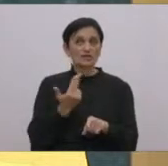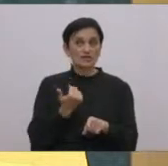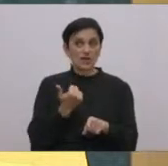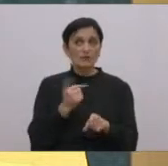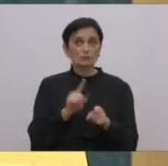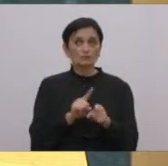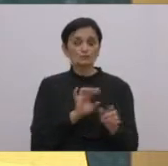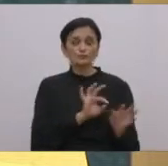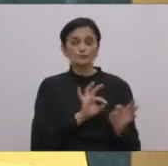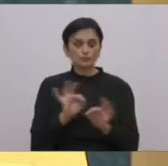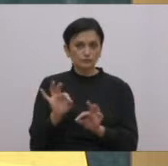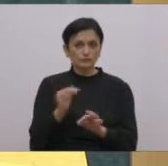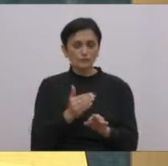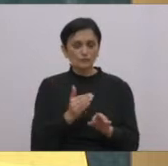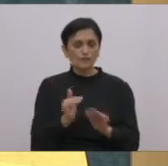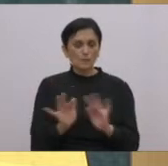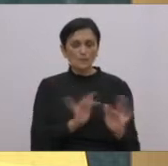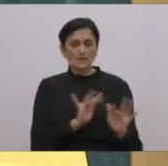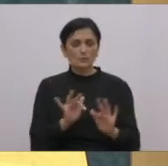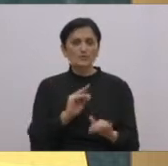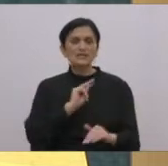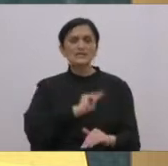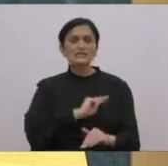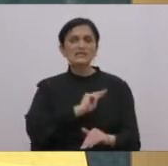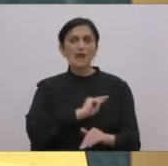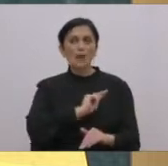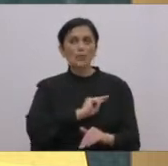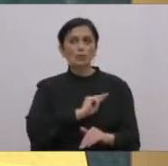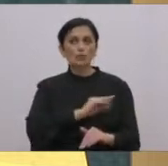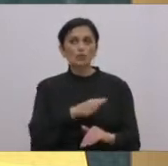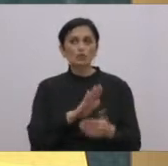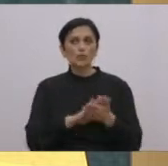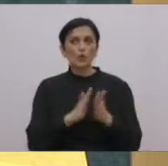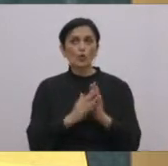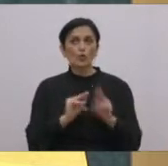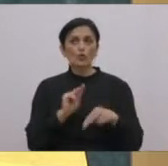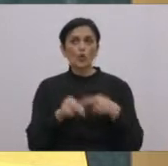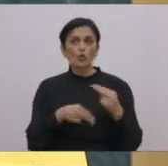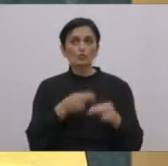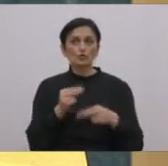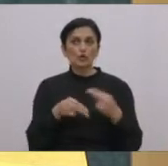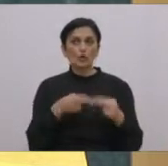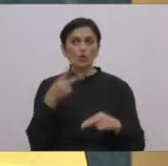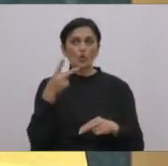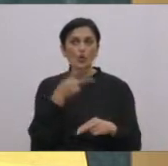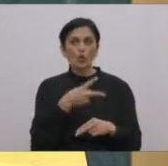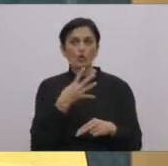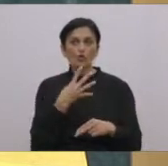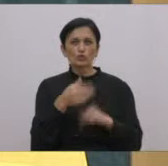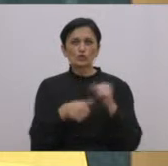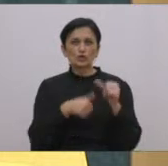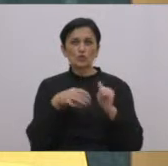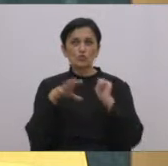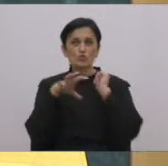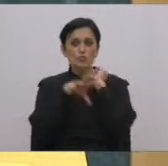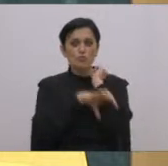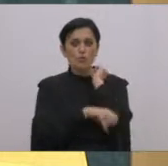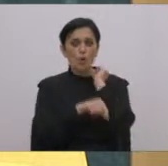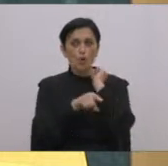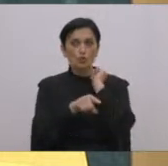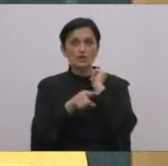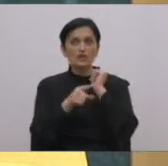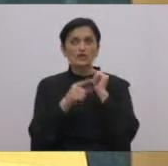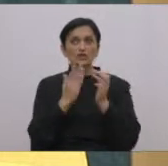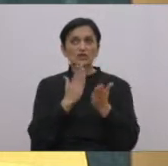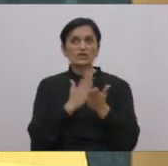აქაც ინტენსიურად მიმდინარეობს სამუშაოები. კონტრაქტით 2024 წლის ბოლოს არის აქაც